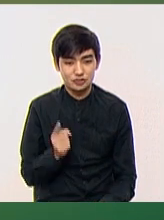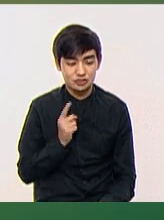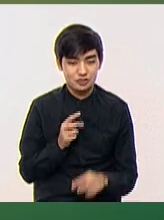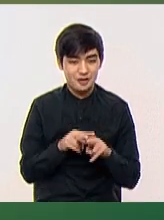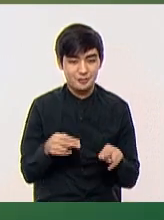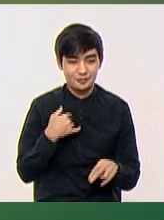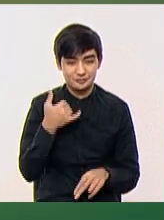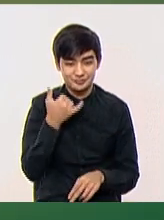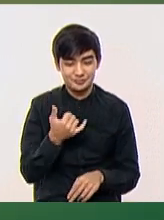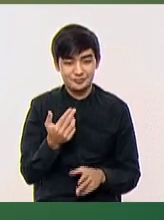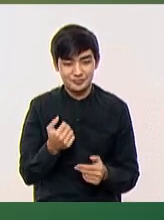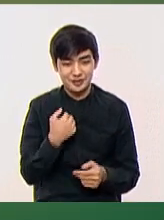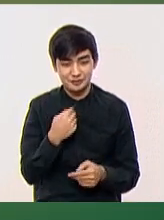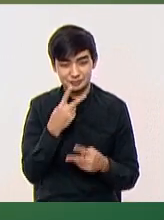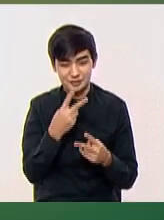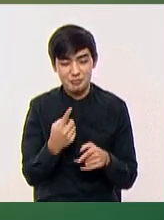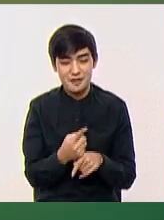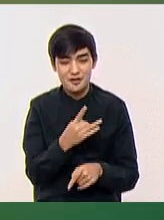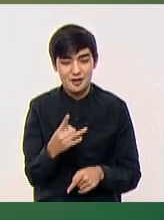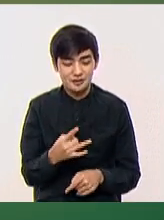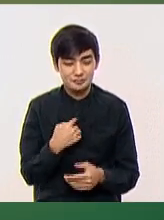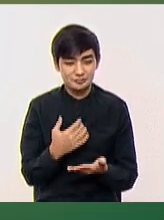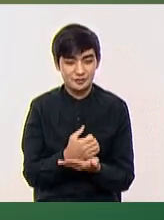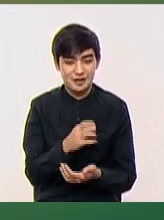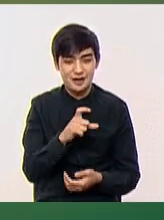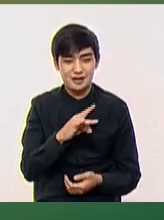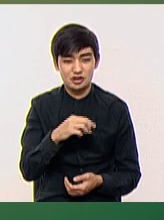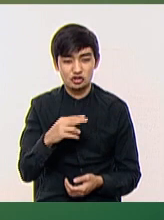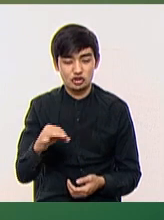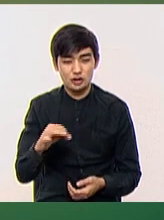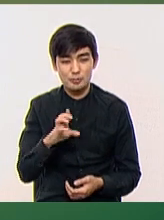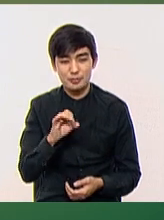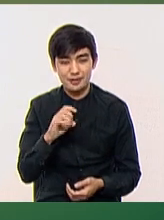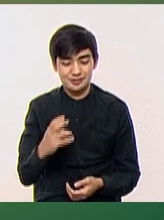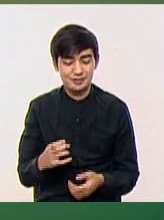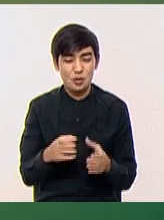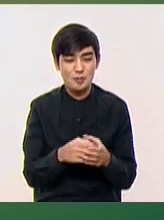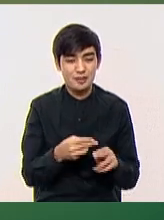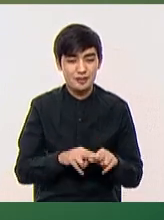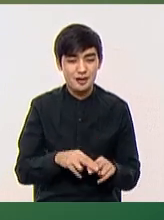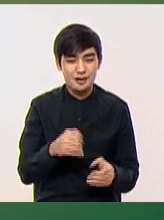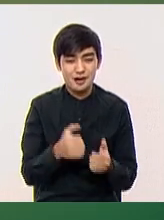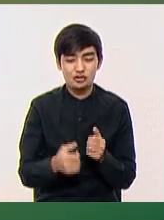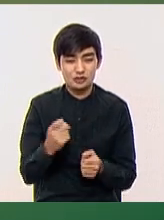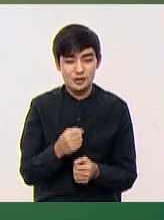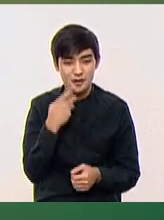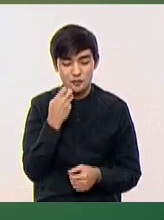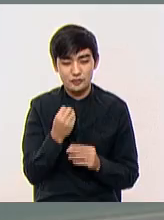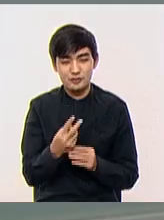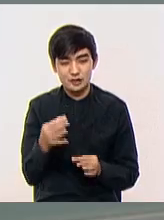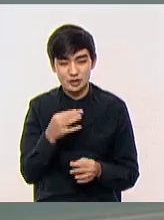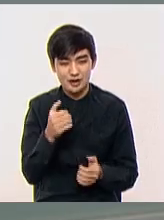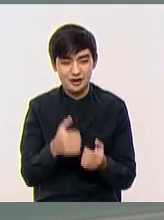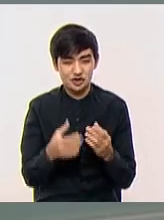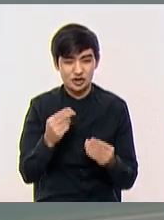нашего звонка. Я вот первый раз был. RG Brands компаниясы пиала шай брендімен бірге апта сайын iPhone 12 күн сайын